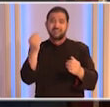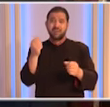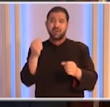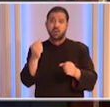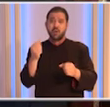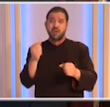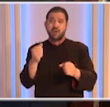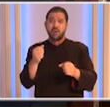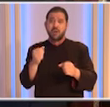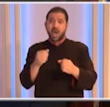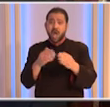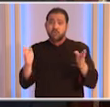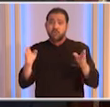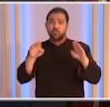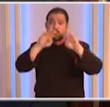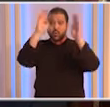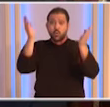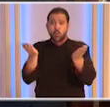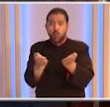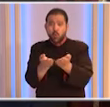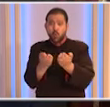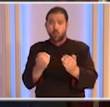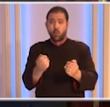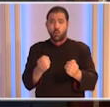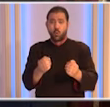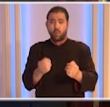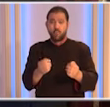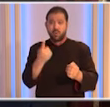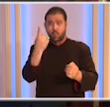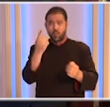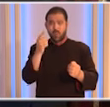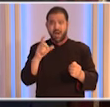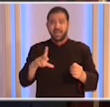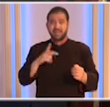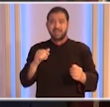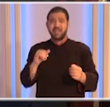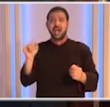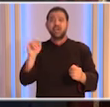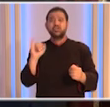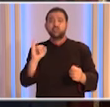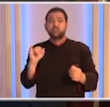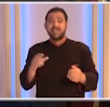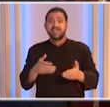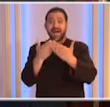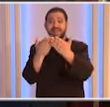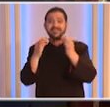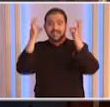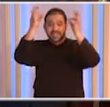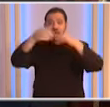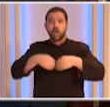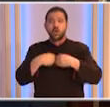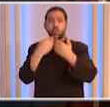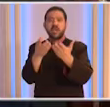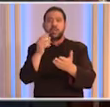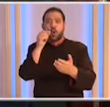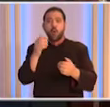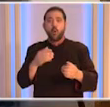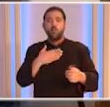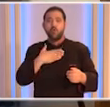la creație, una dintre însușirile cu care noi ne asemănăm cu Dumnezeu, a lăsat omului voința